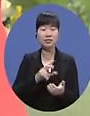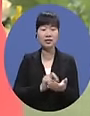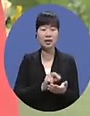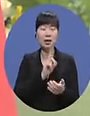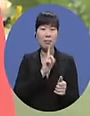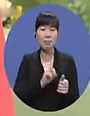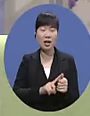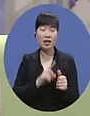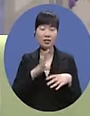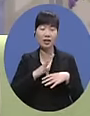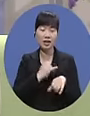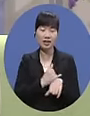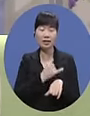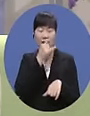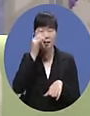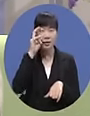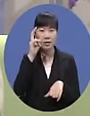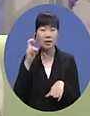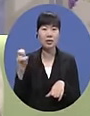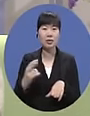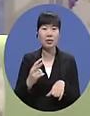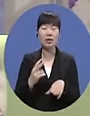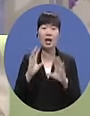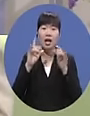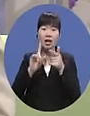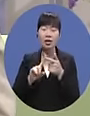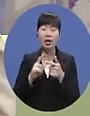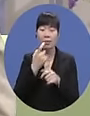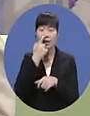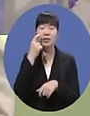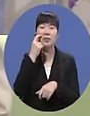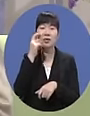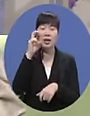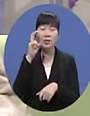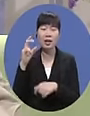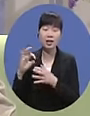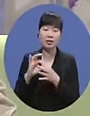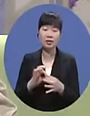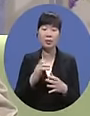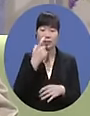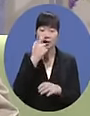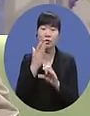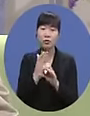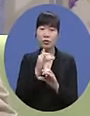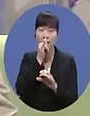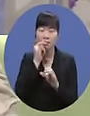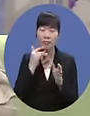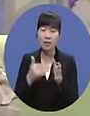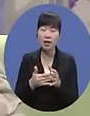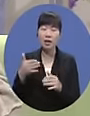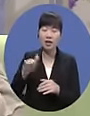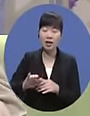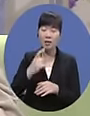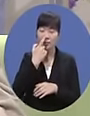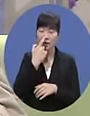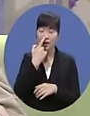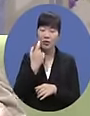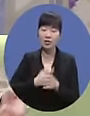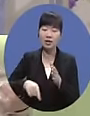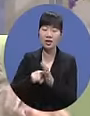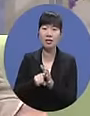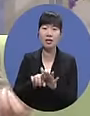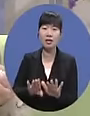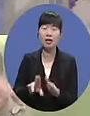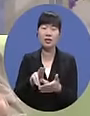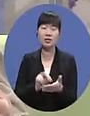걸 너무 두려워하시는 부모님도 있는 것 같아요. 네네. 그리고 사실 아이가요. 못 배우죠. 아이는 끊임없이 배워나가야 해요. 근데 네. 그 배워나가기